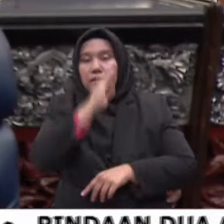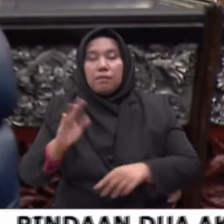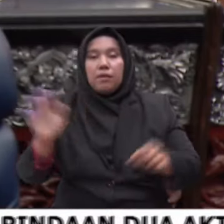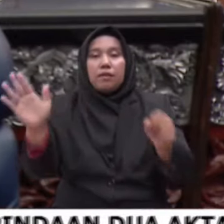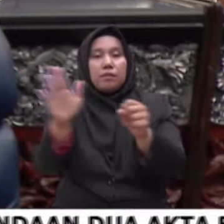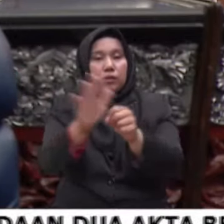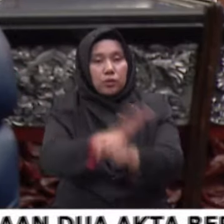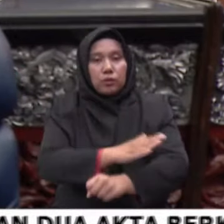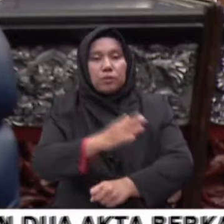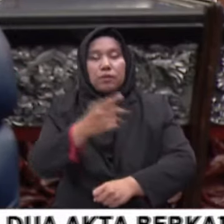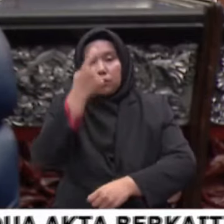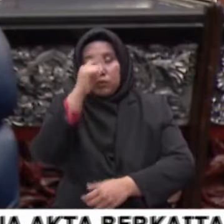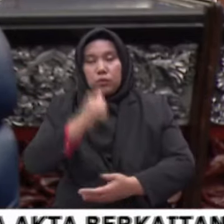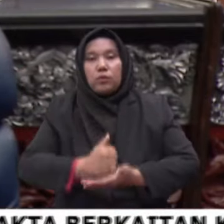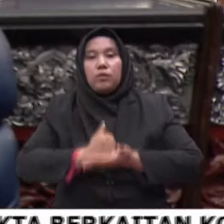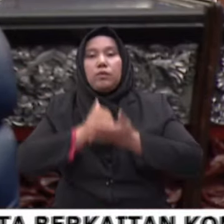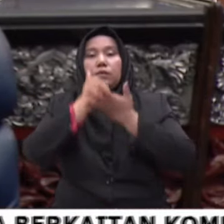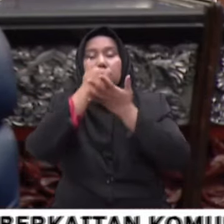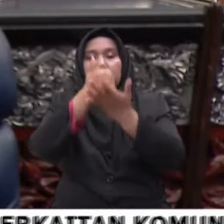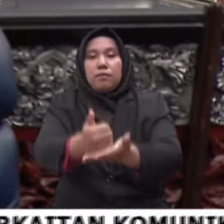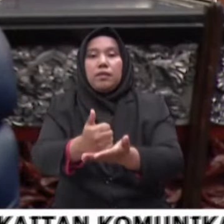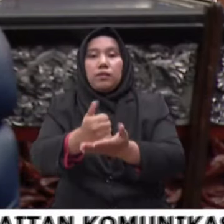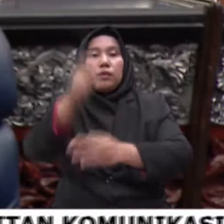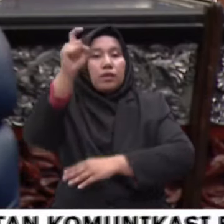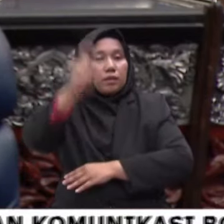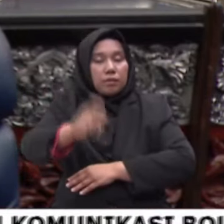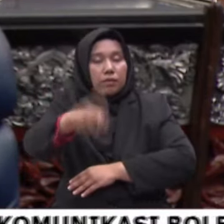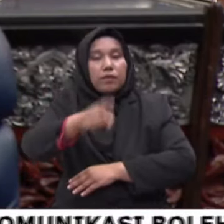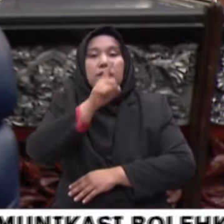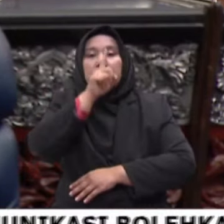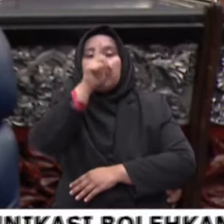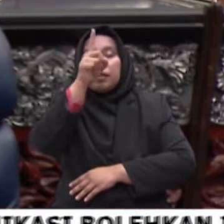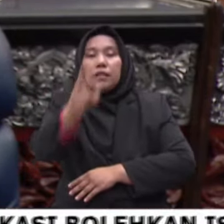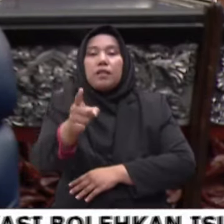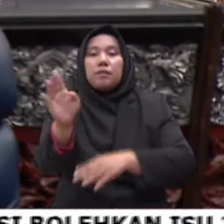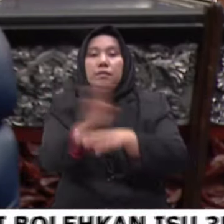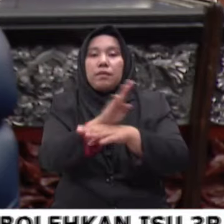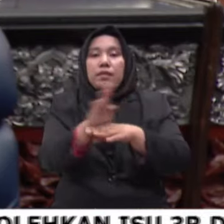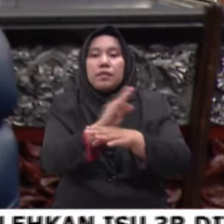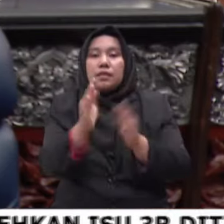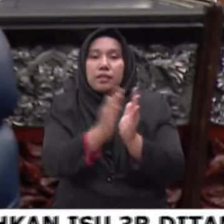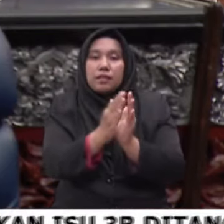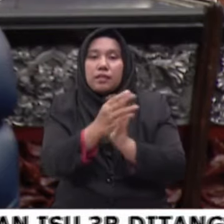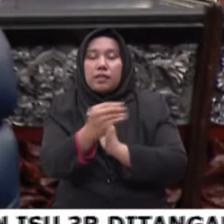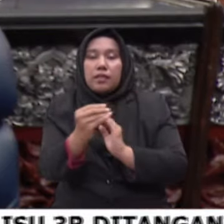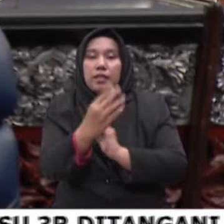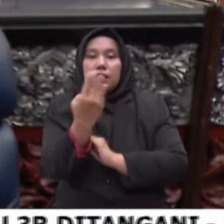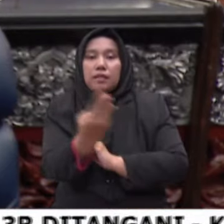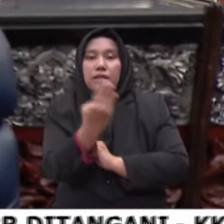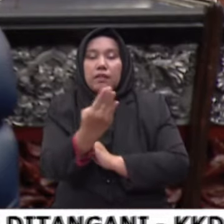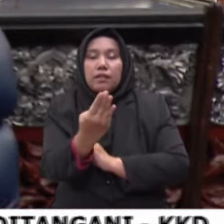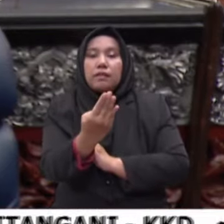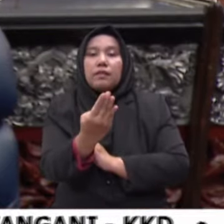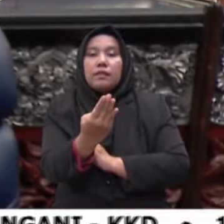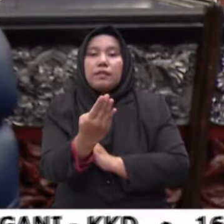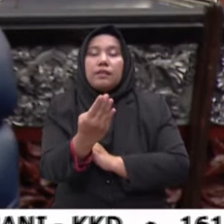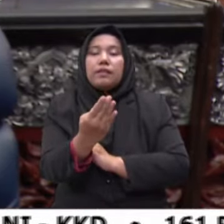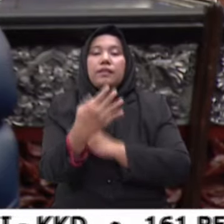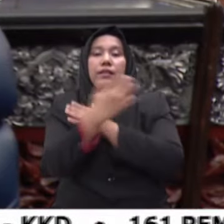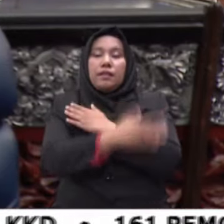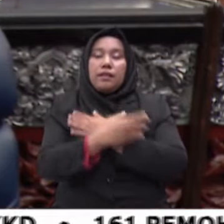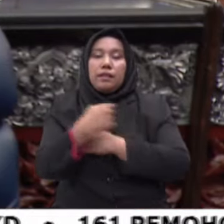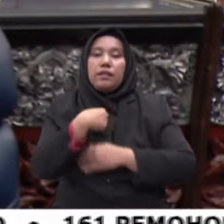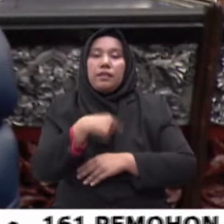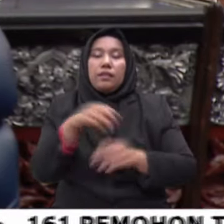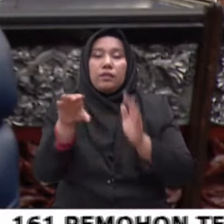membantu keperluan sebenar perusahaan kecil dan sederhana di negara kita.